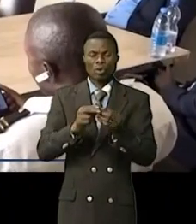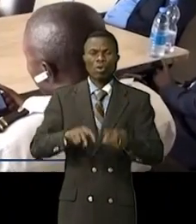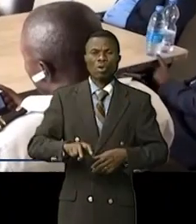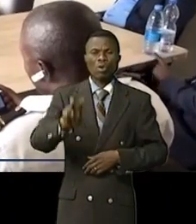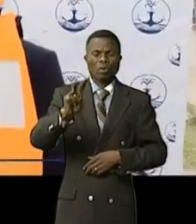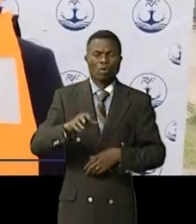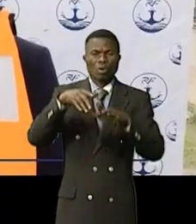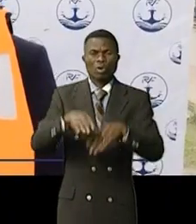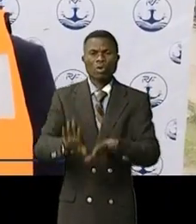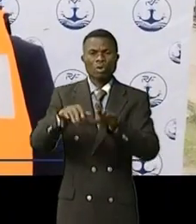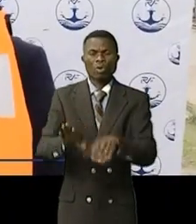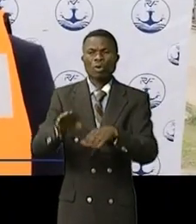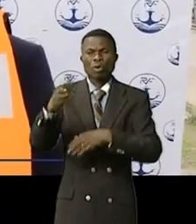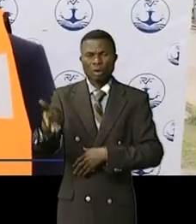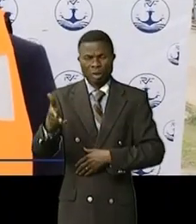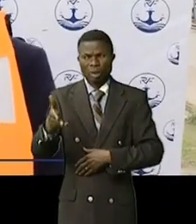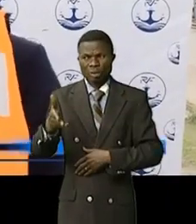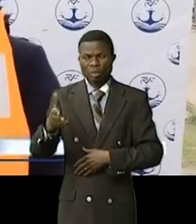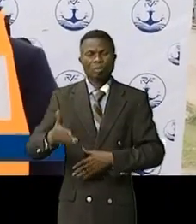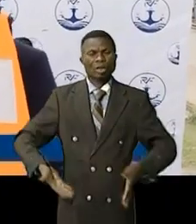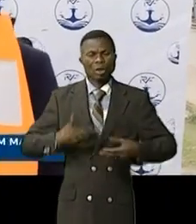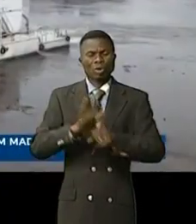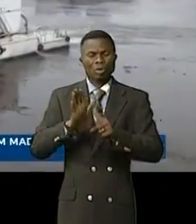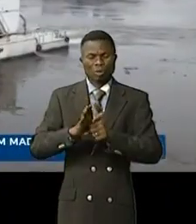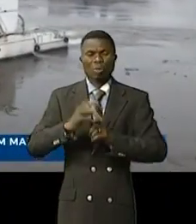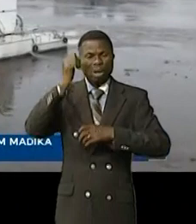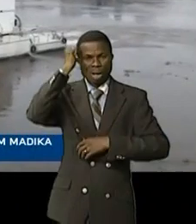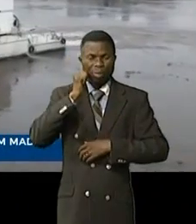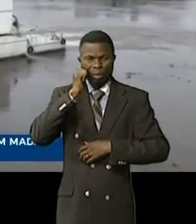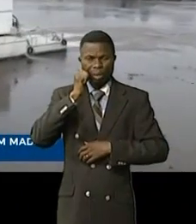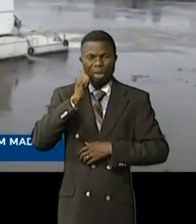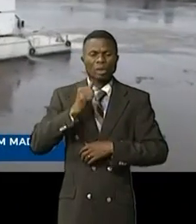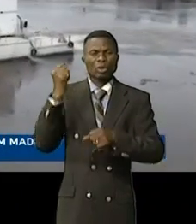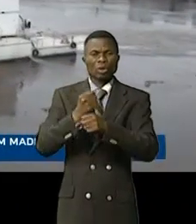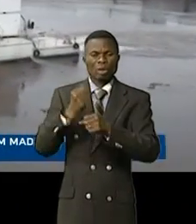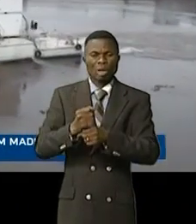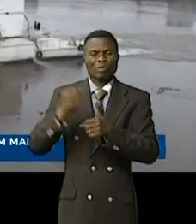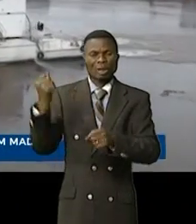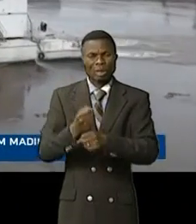fluviales, Ruffin Ngoper, a loué cette dotation. Ce balisage pour le fleuve